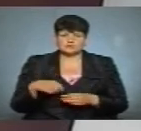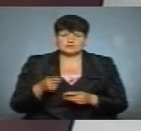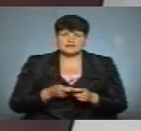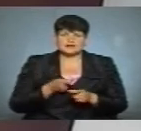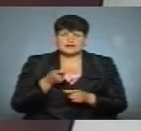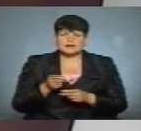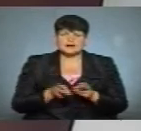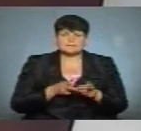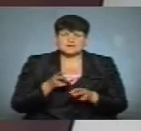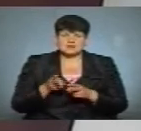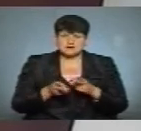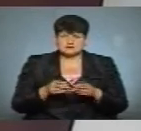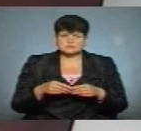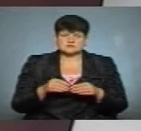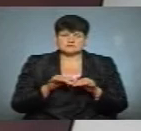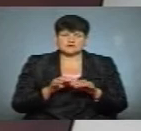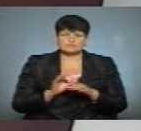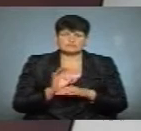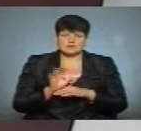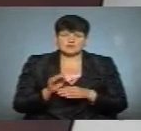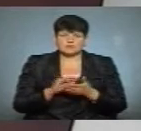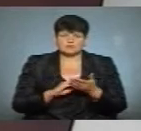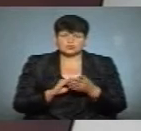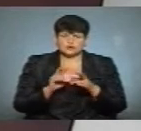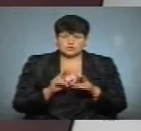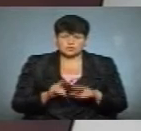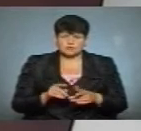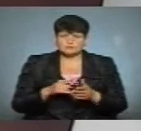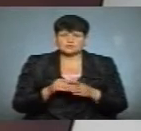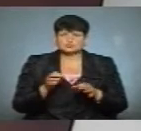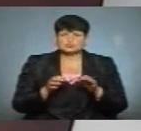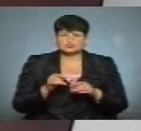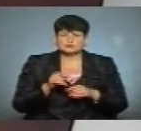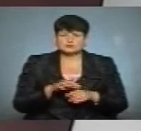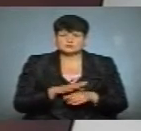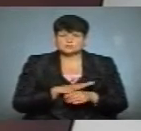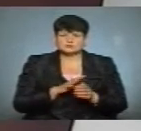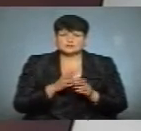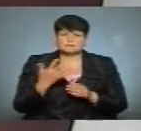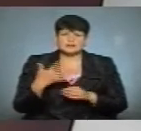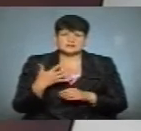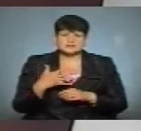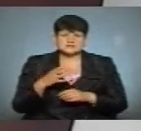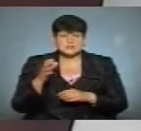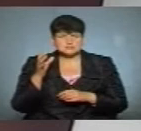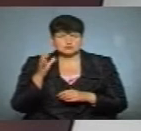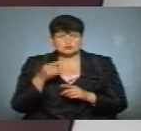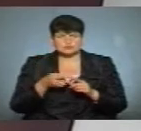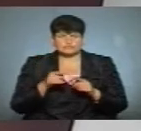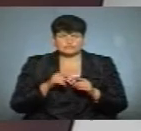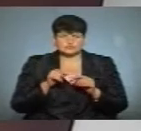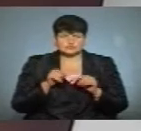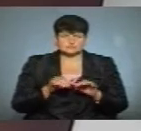справу направили на повторний розгляд до Тернопільського міськрайонного суду. І там відбулося понад 50 слухань у цьому